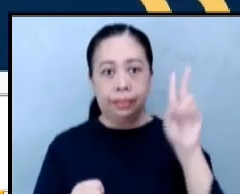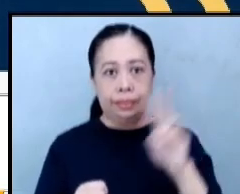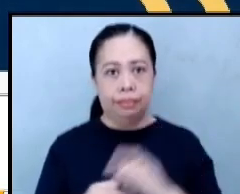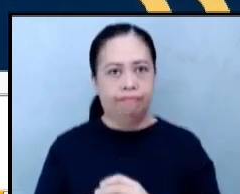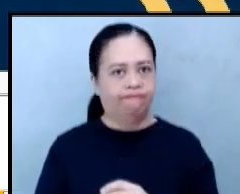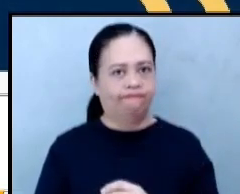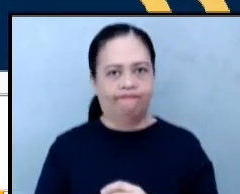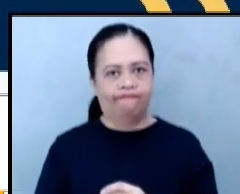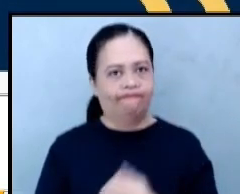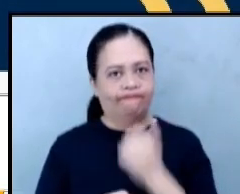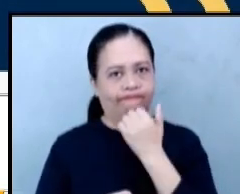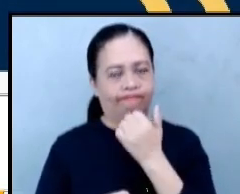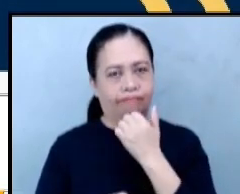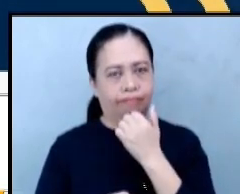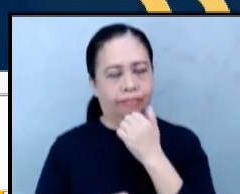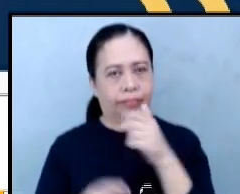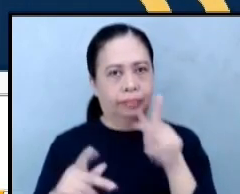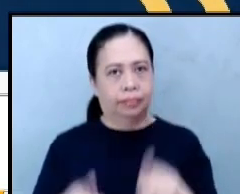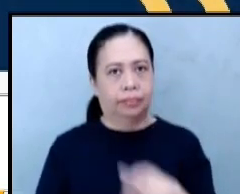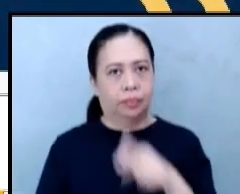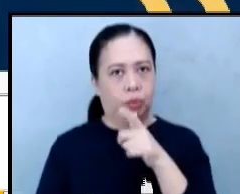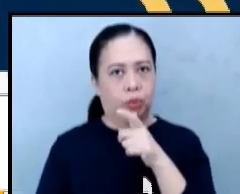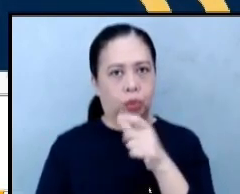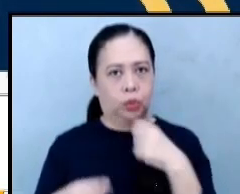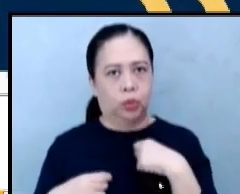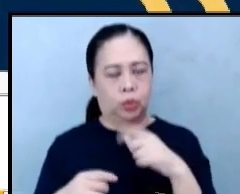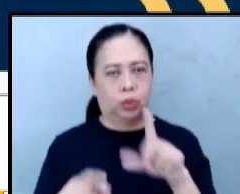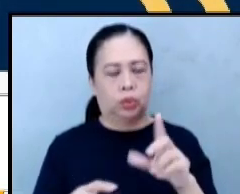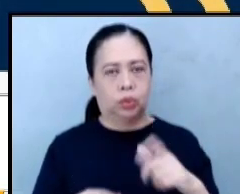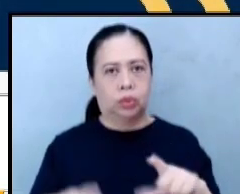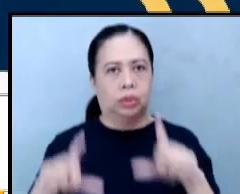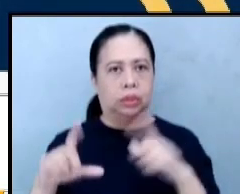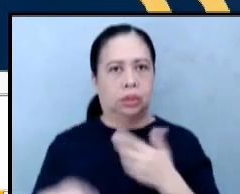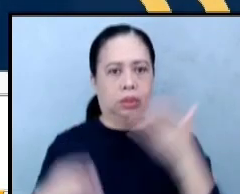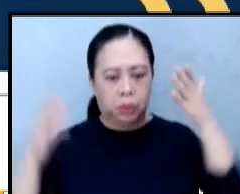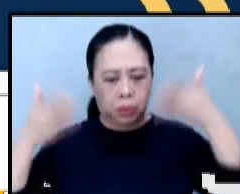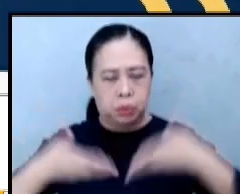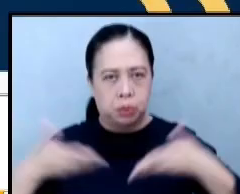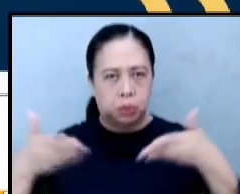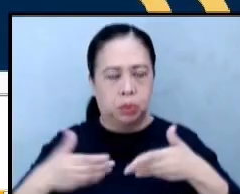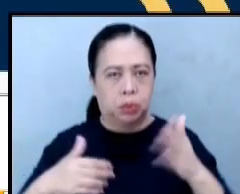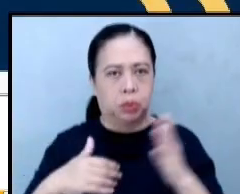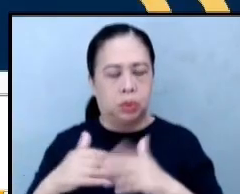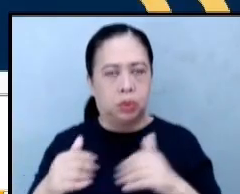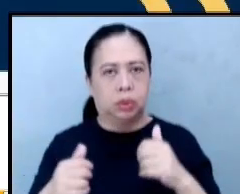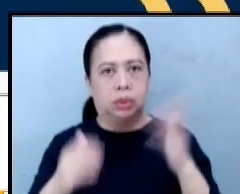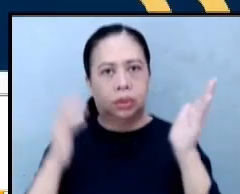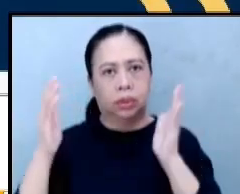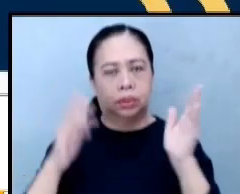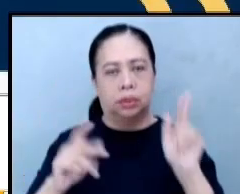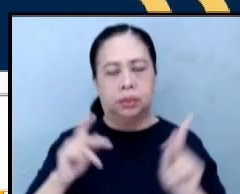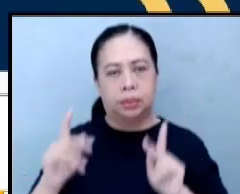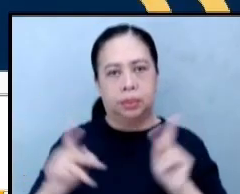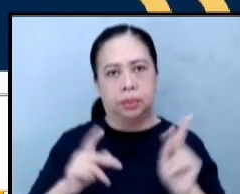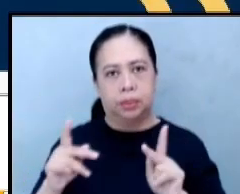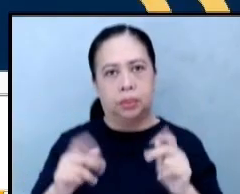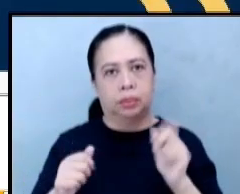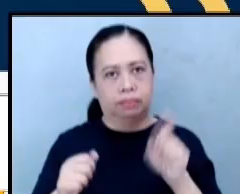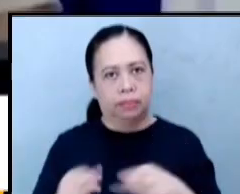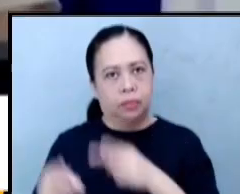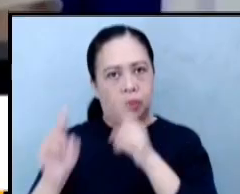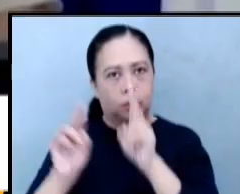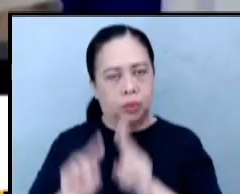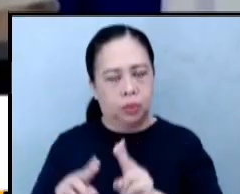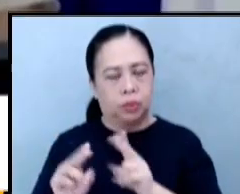gobyerno ang sinumang naglalagay ng kanyang personal na interes, igit pa sa pag-isilbi sa taong bayan ng may dangal, integridad at